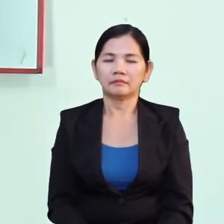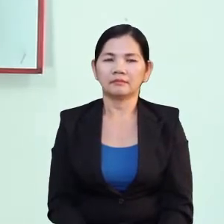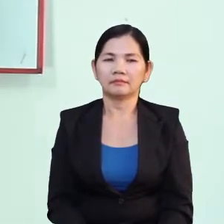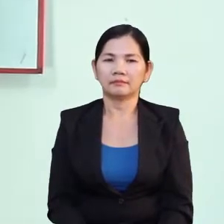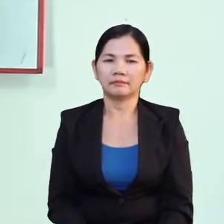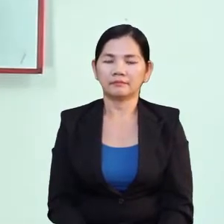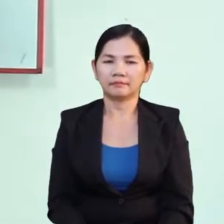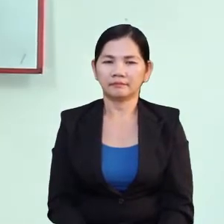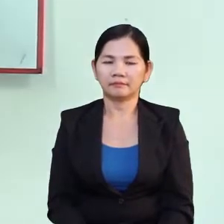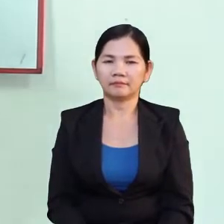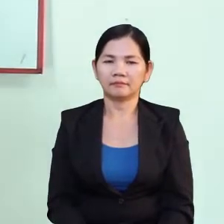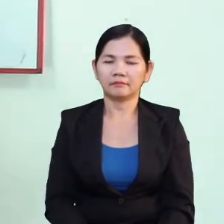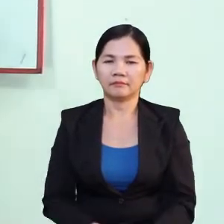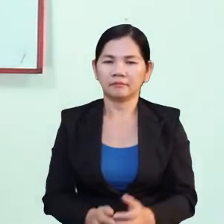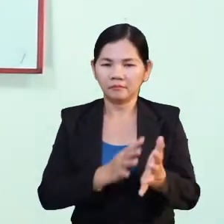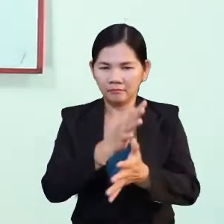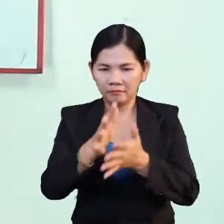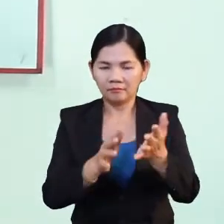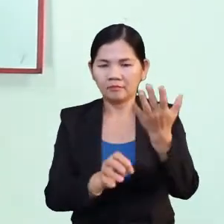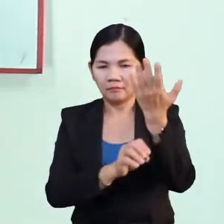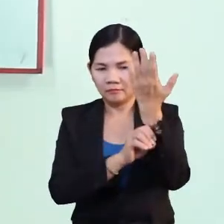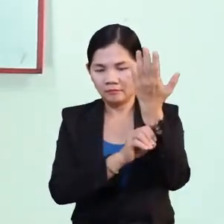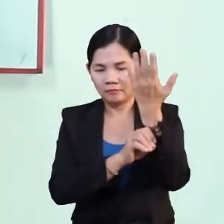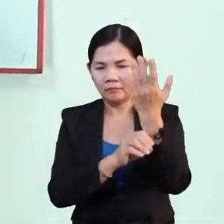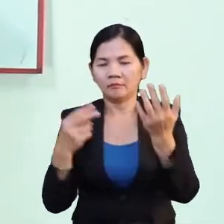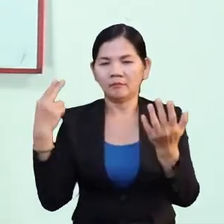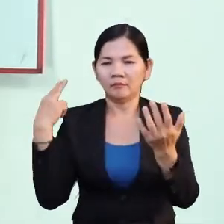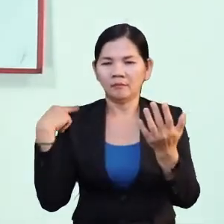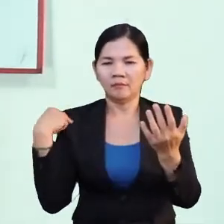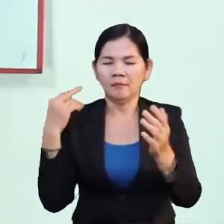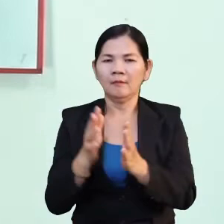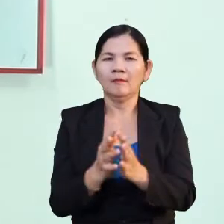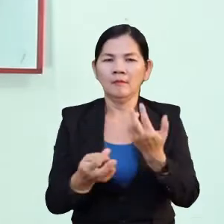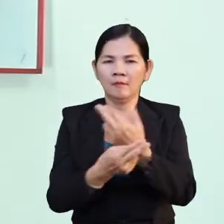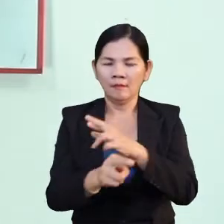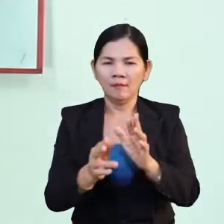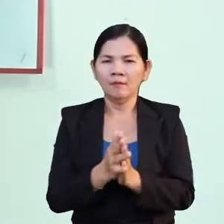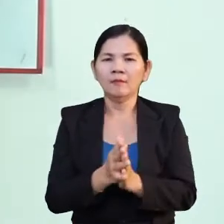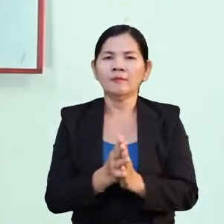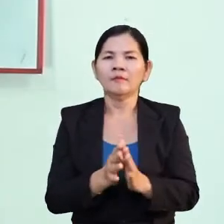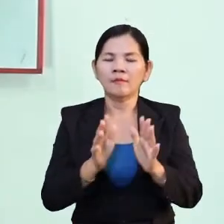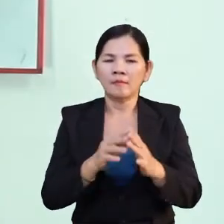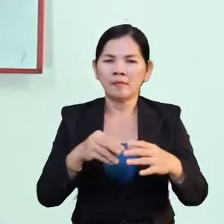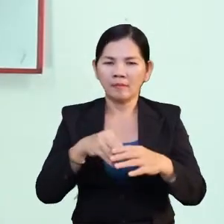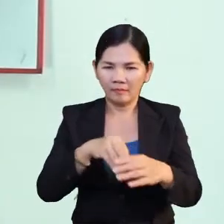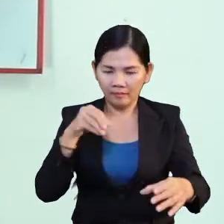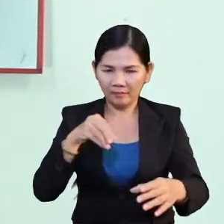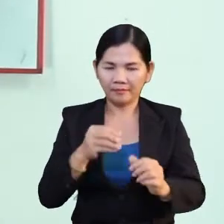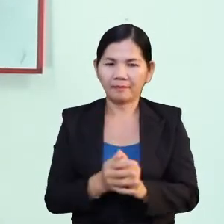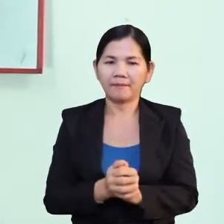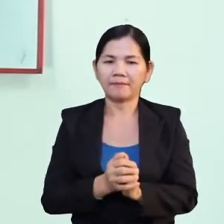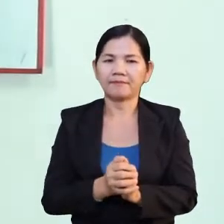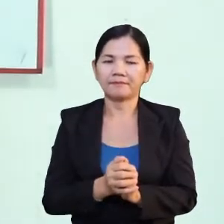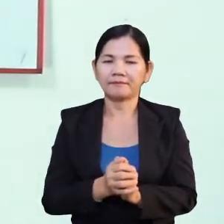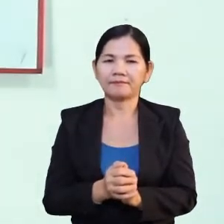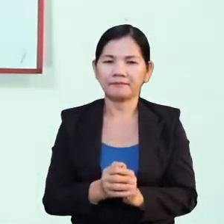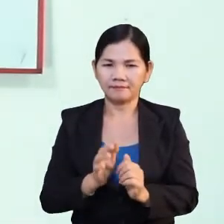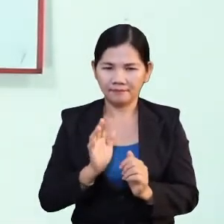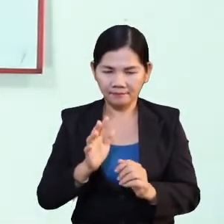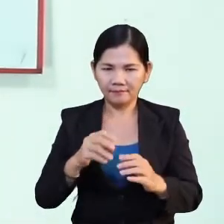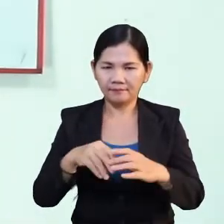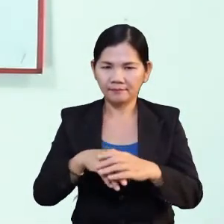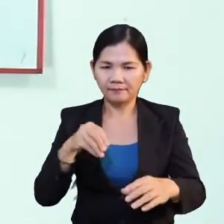ចាអញ្ចឹងភ្លើងសញ្ញាពណ៌លឿងហ្នឹងគឺគេឲ្យយើងត្រៀមដំណើរចេញអញ្ចឹងយើងគ្រាន់តែត្រៀមទេកូនណា